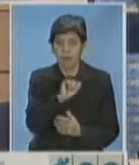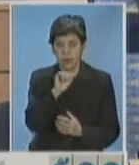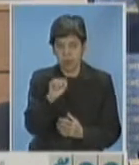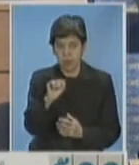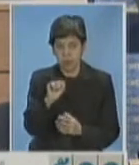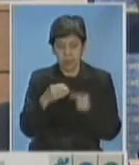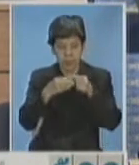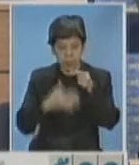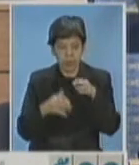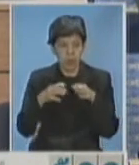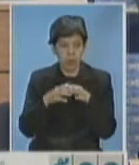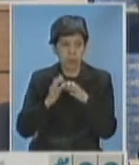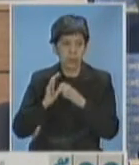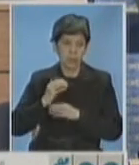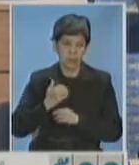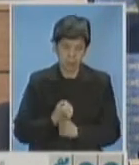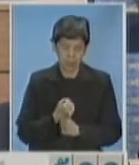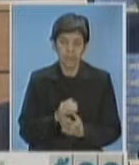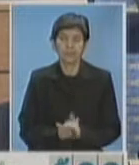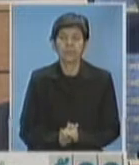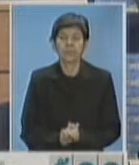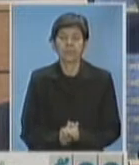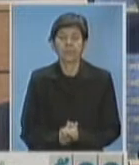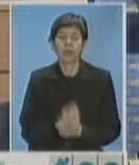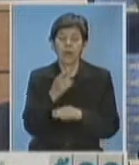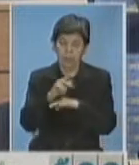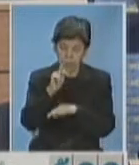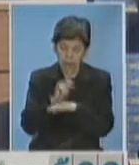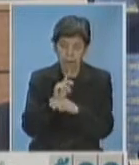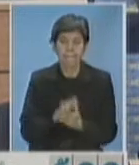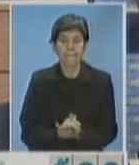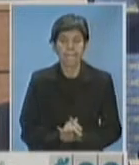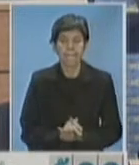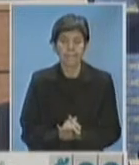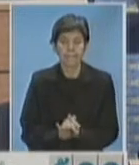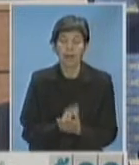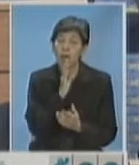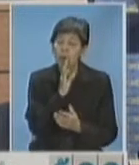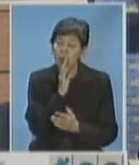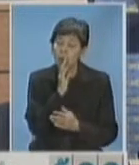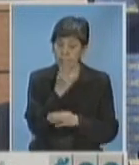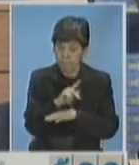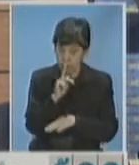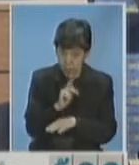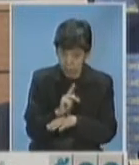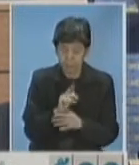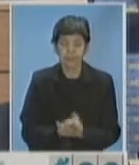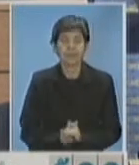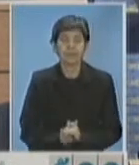ราษฎรแบบบัญชีรายชื่อพรรคประชาธิปัตย์ท่านประธานครับ ถ้าท่านประธานจะได้กรุณ